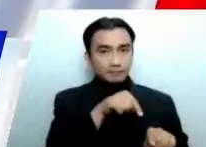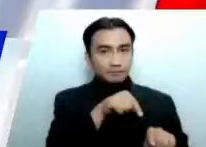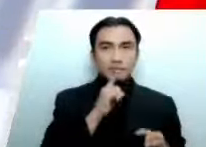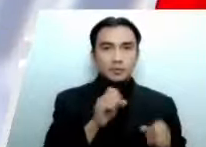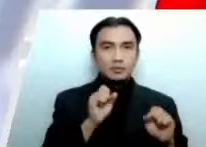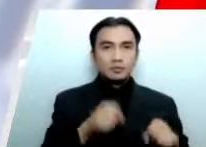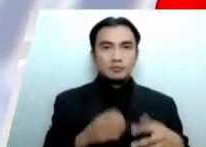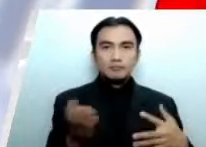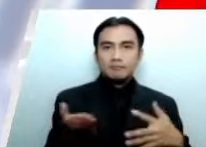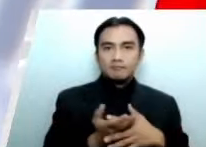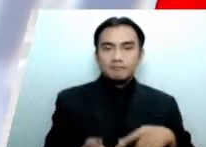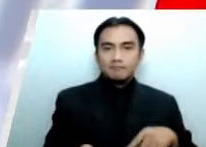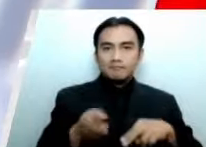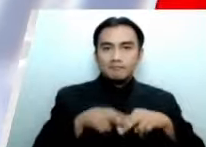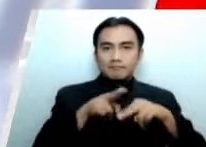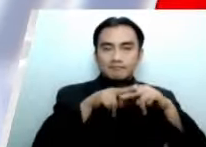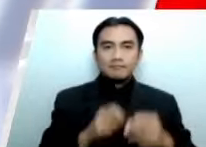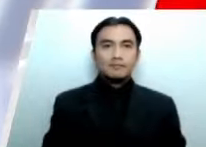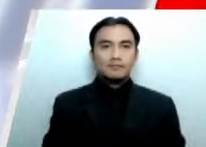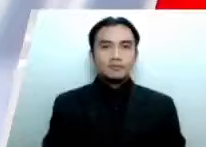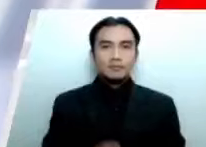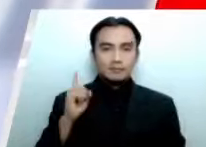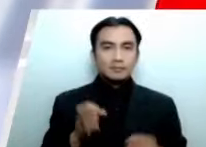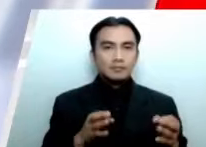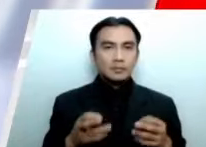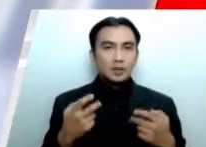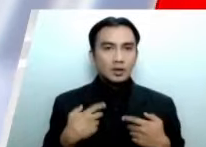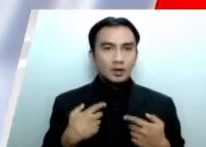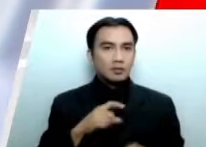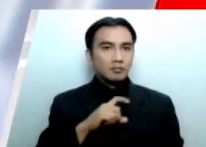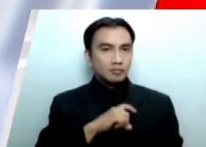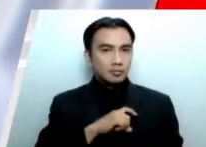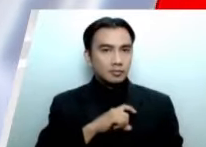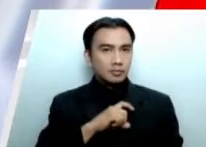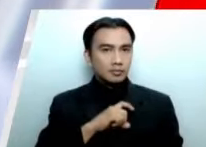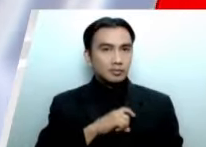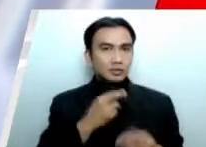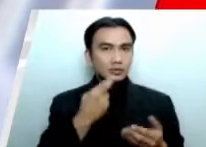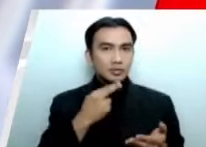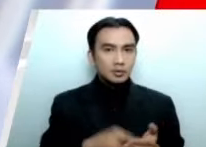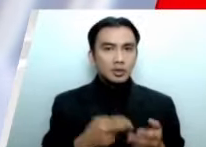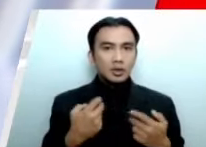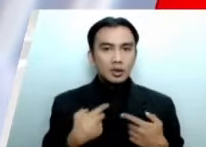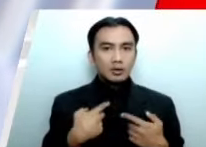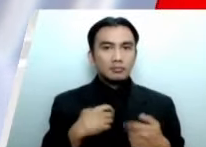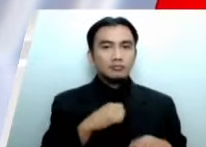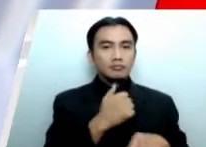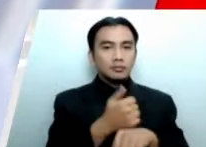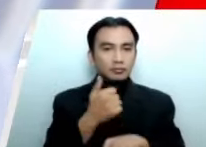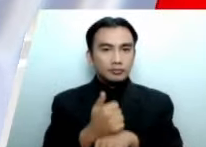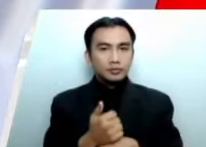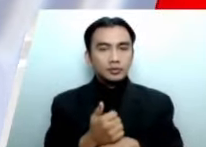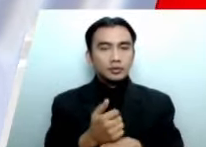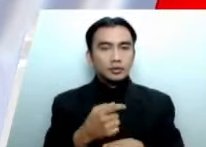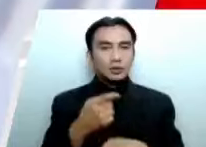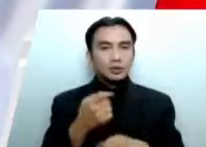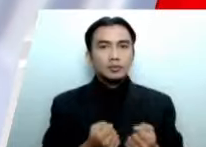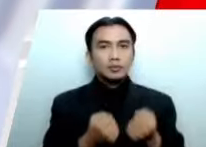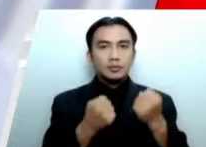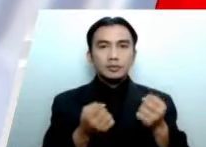have already the necessary police report. I have asked my operatives to submit an incident